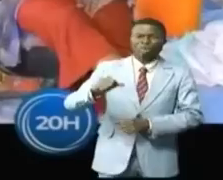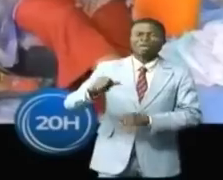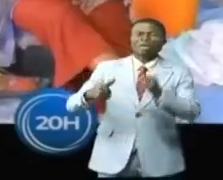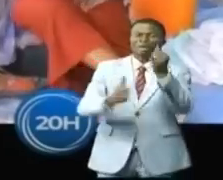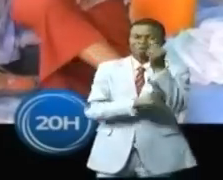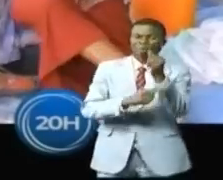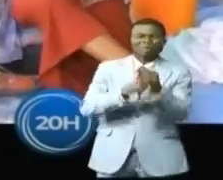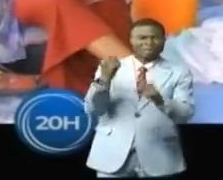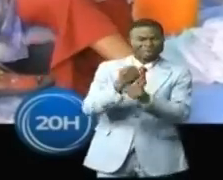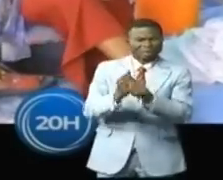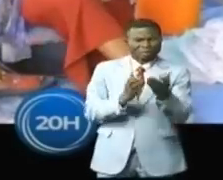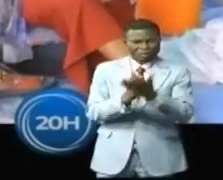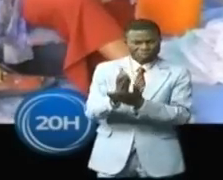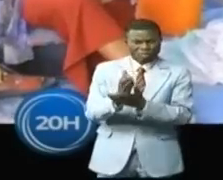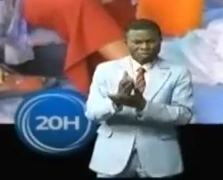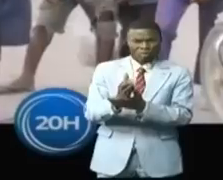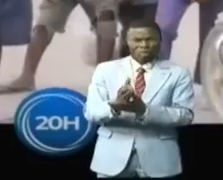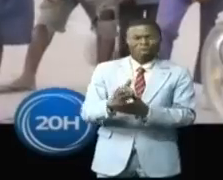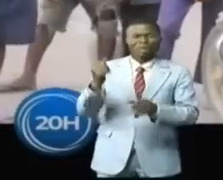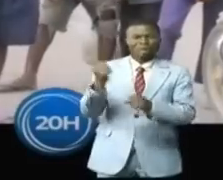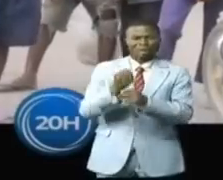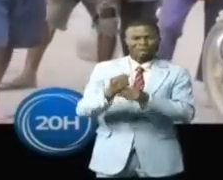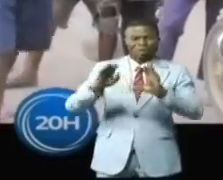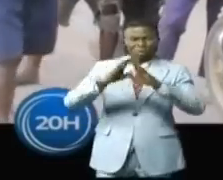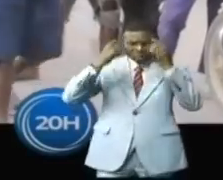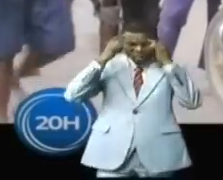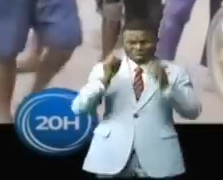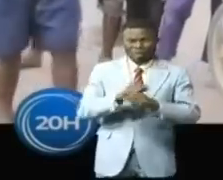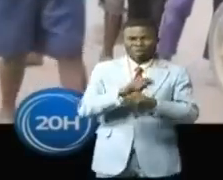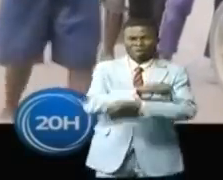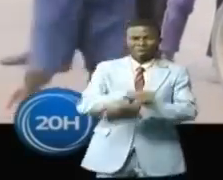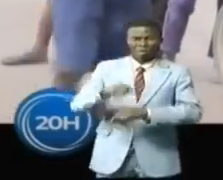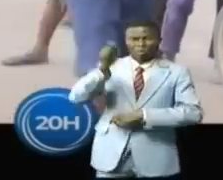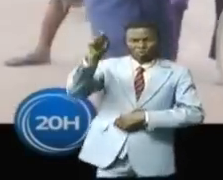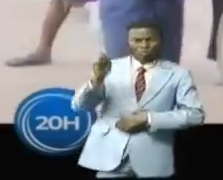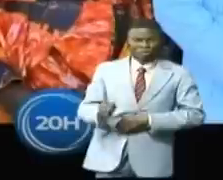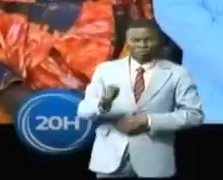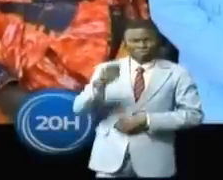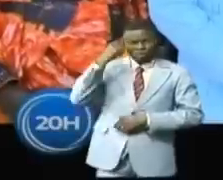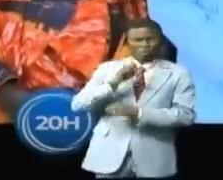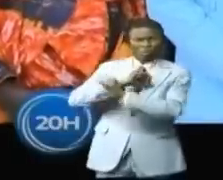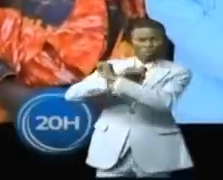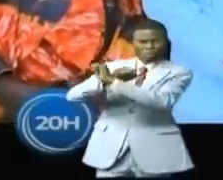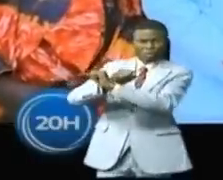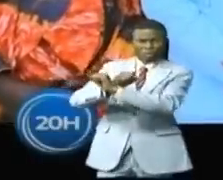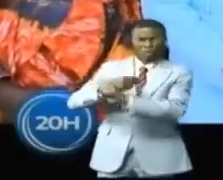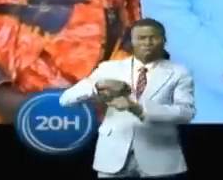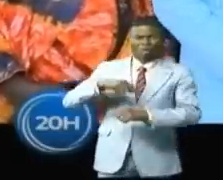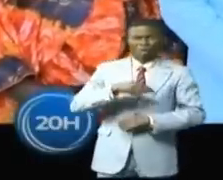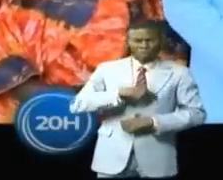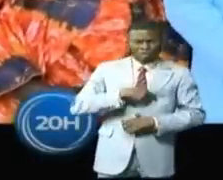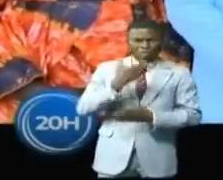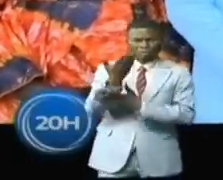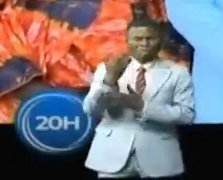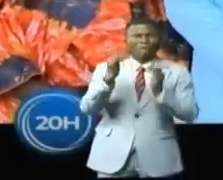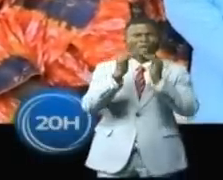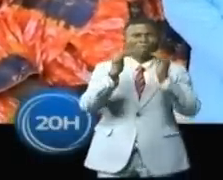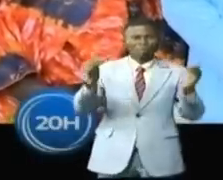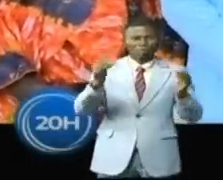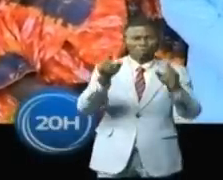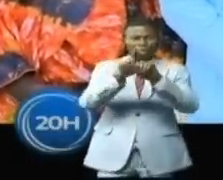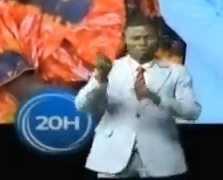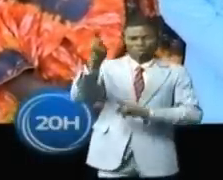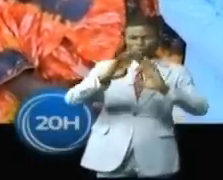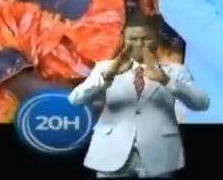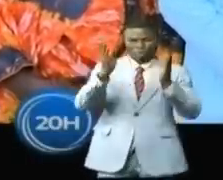occupations, car des dispositions sont prises par l'administration militaire pour la protéger. Nous appelons chacun à la paix et à la